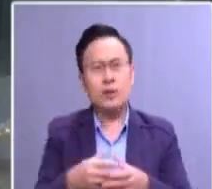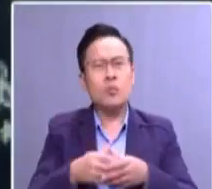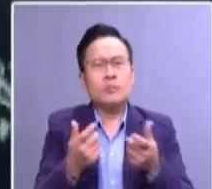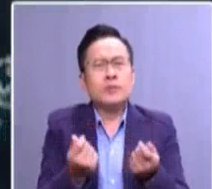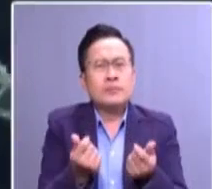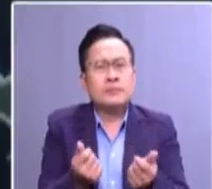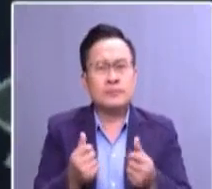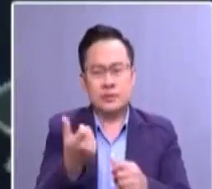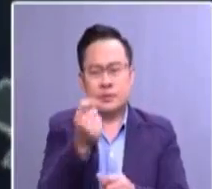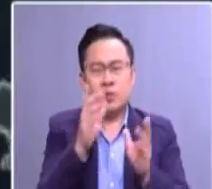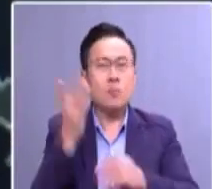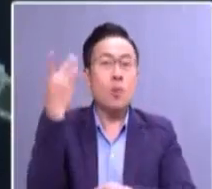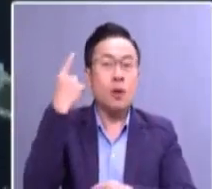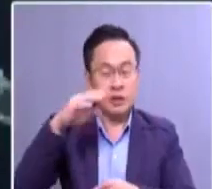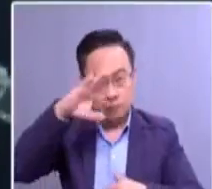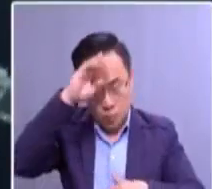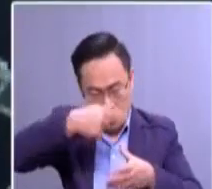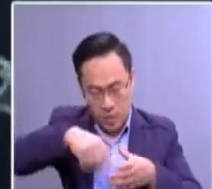คนนี้คุณผู้ชมเดี๋ยวแยกให้ฟังแล้วกันนะคะคือส่วนนึงนะฮะมีความสัมพันธ์เกี่ยวข้องกับผู้ป่วยเดิมซึ่งเป็นแก๊งค์ทองหล่อ11